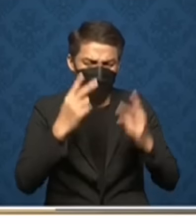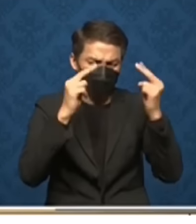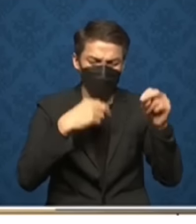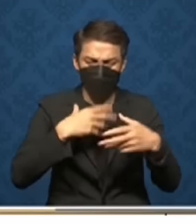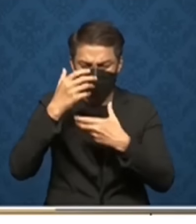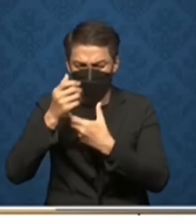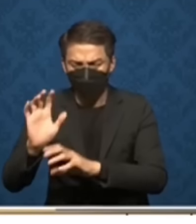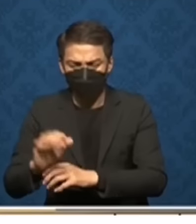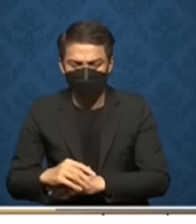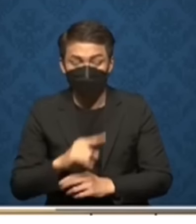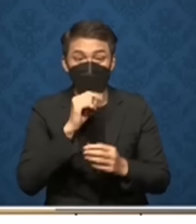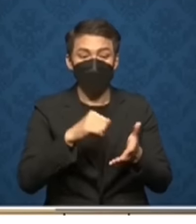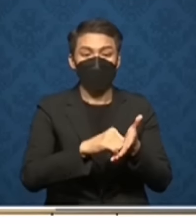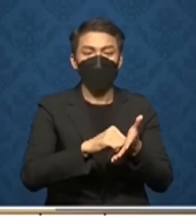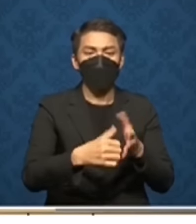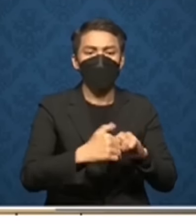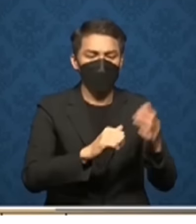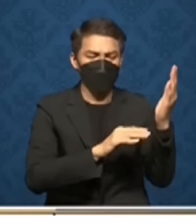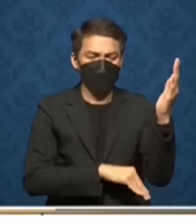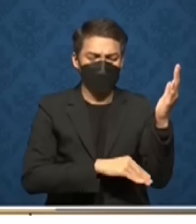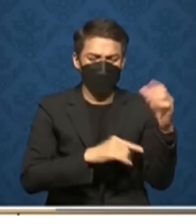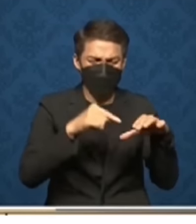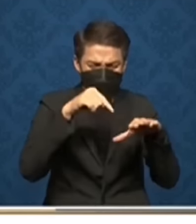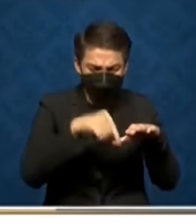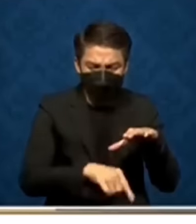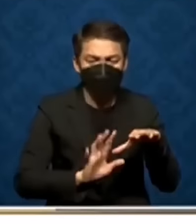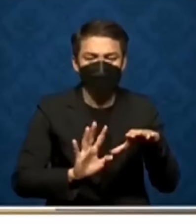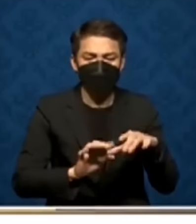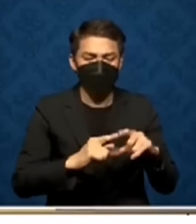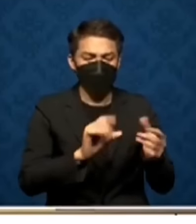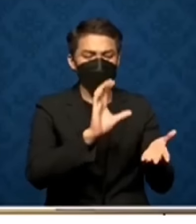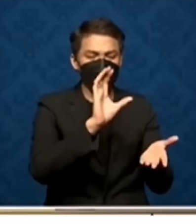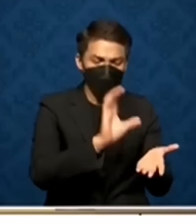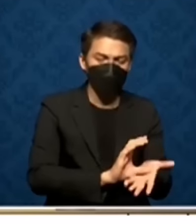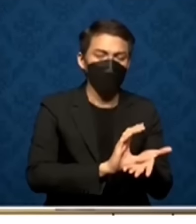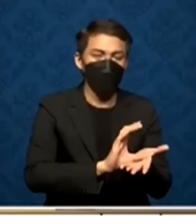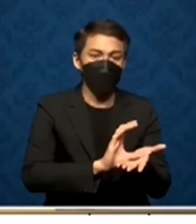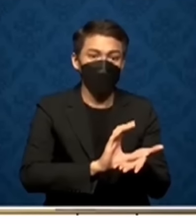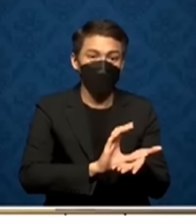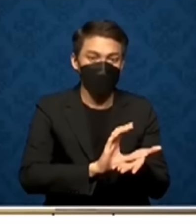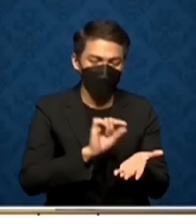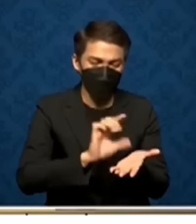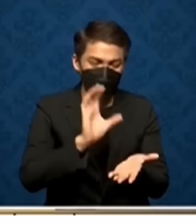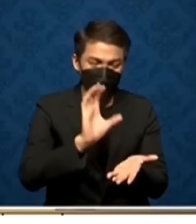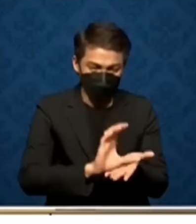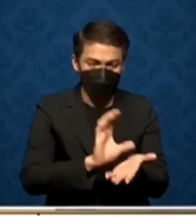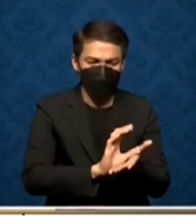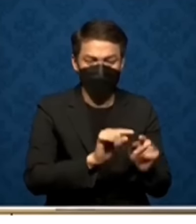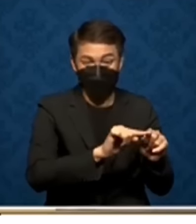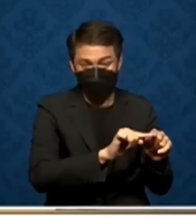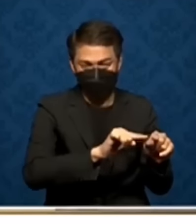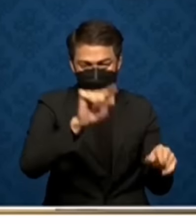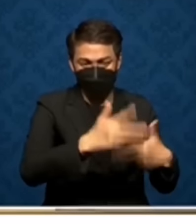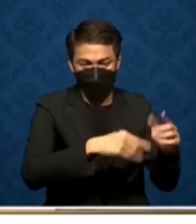ภาคใต้ท่านลองไปดูผมไม่อยากเจาะลึกเข้าไปงบคือสิ่งที่ตลาดหลักทรัพย์เขาโตเนี่ยผ